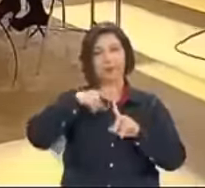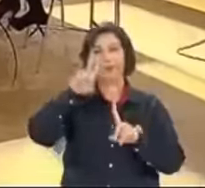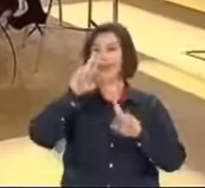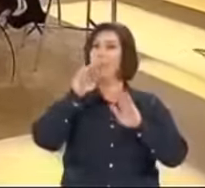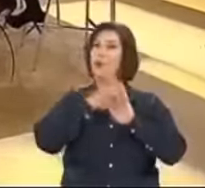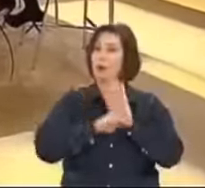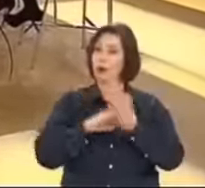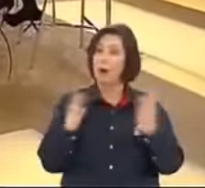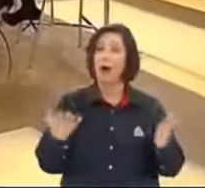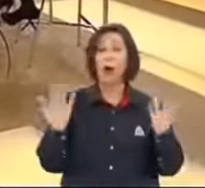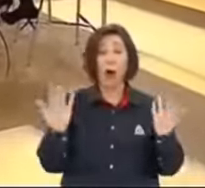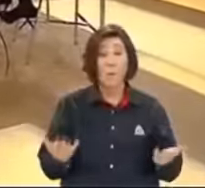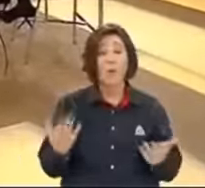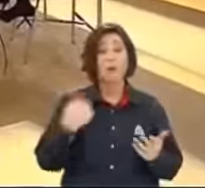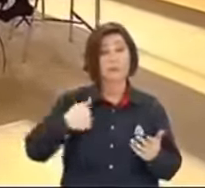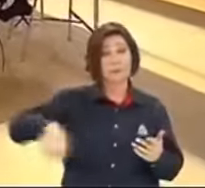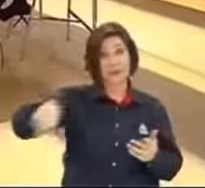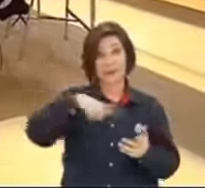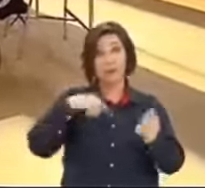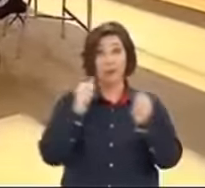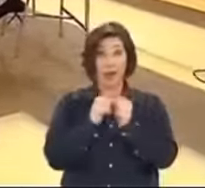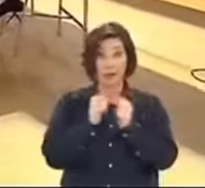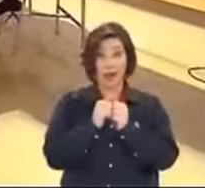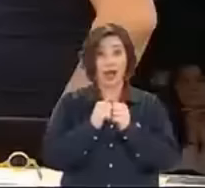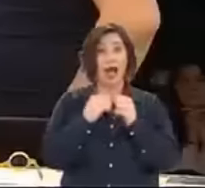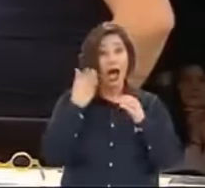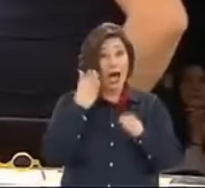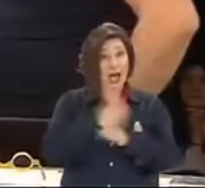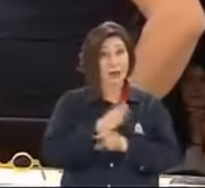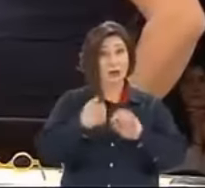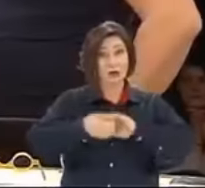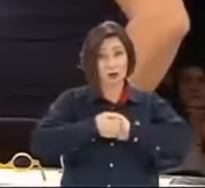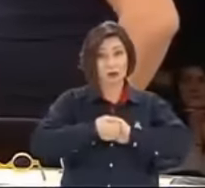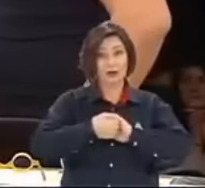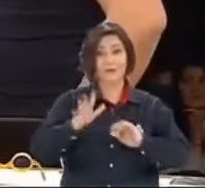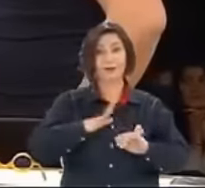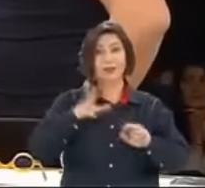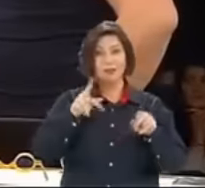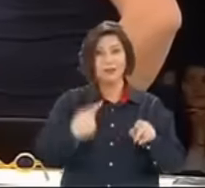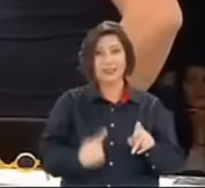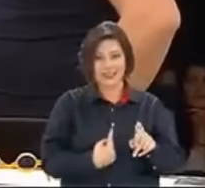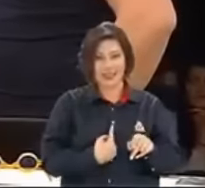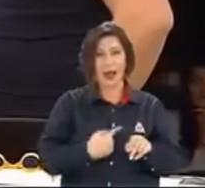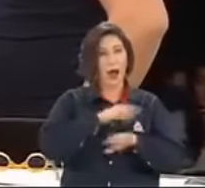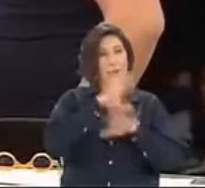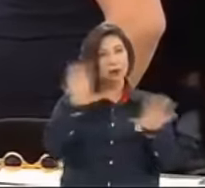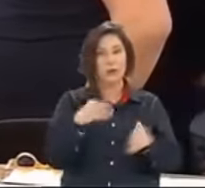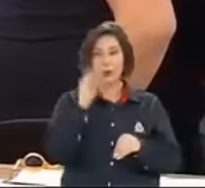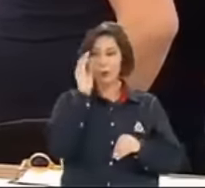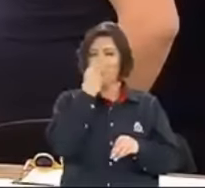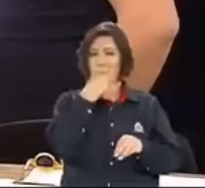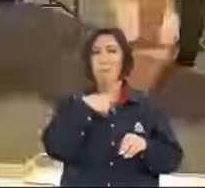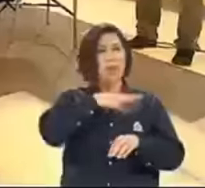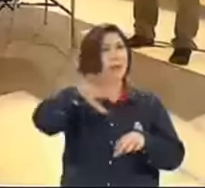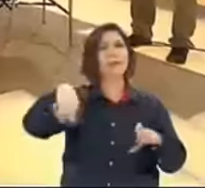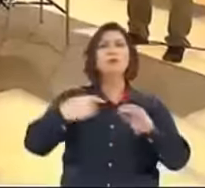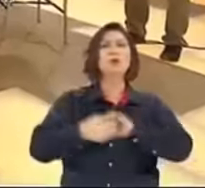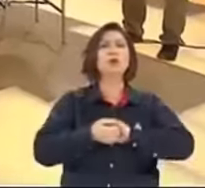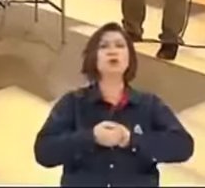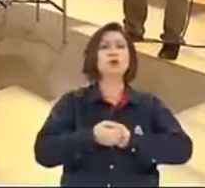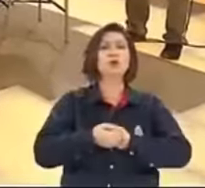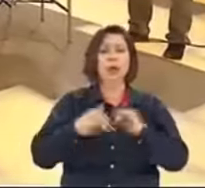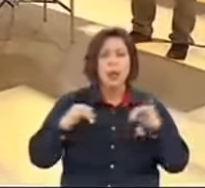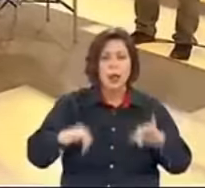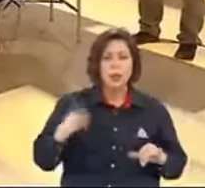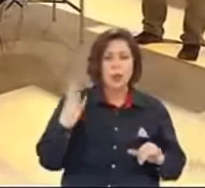televizyon yayını ama eğer bizimle beraber kendini hakikaten dostlarım varmış gibi hissedersen her şey kolay. Burada hepimiz dostuz yani.